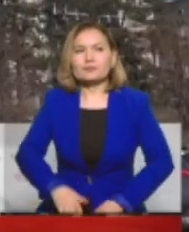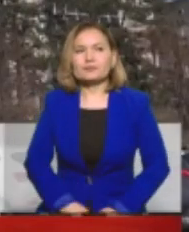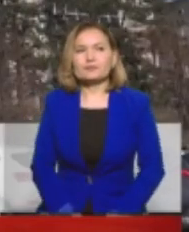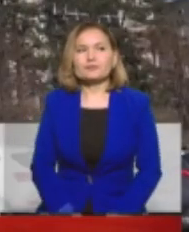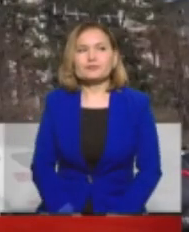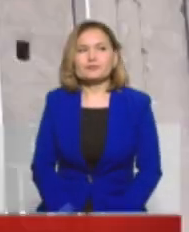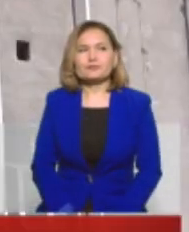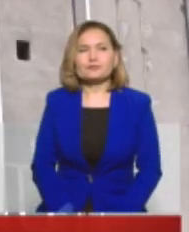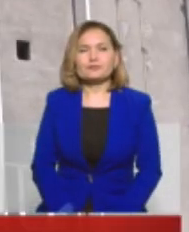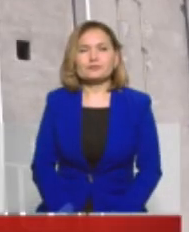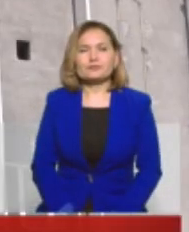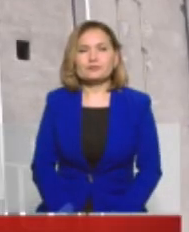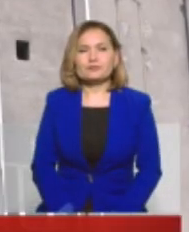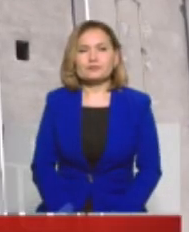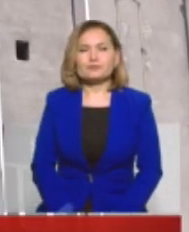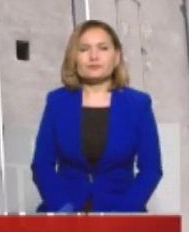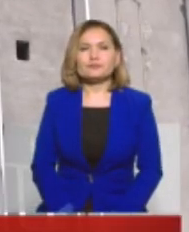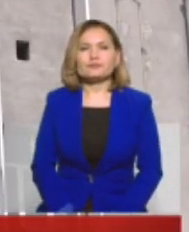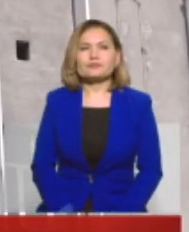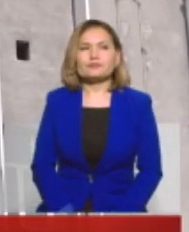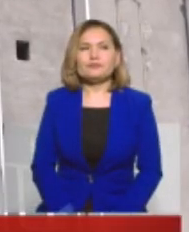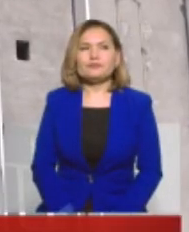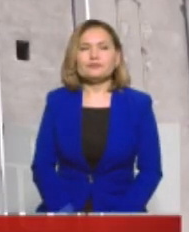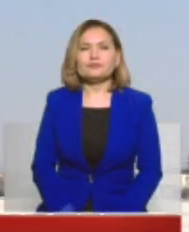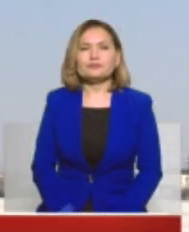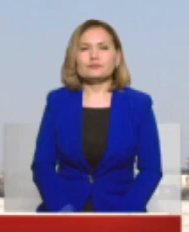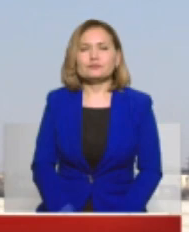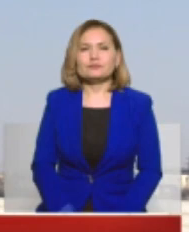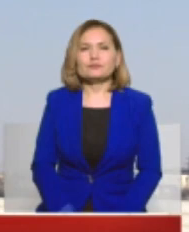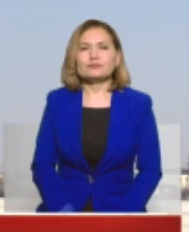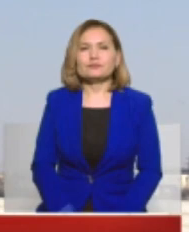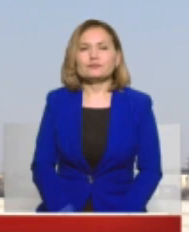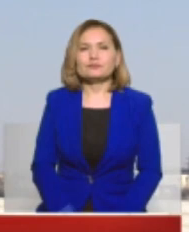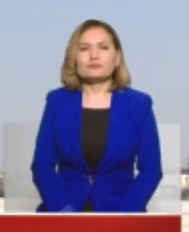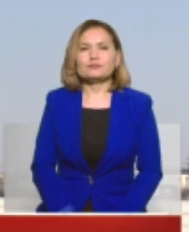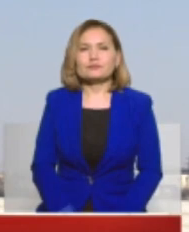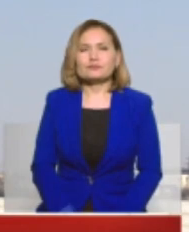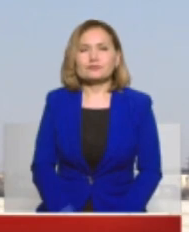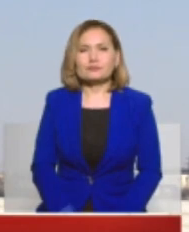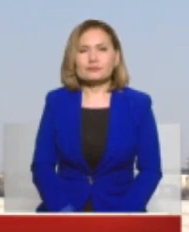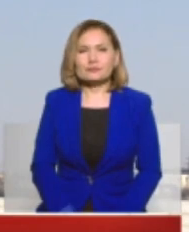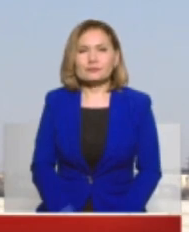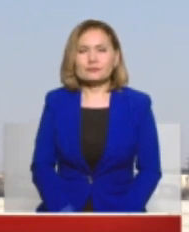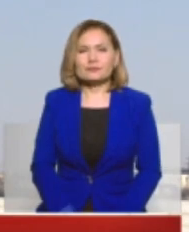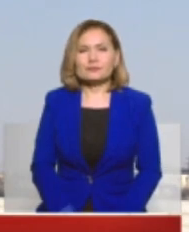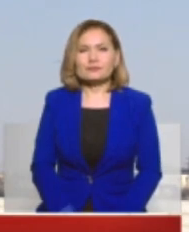Ержан Жақып, Серік Нұртаза, Қазақстан ұлттық арнасы, Абай облысы.